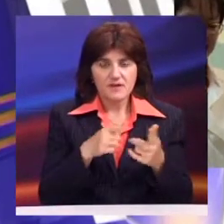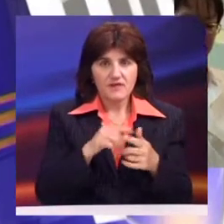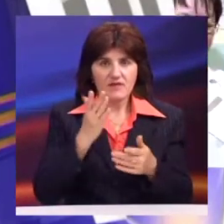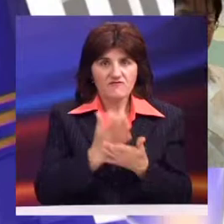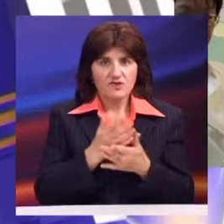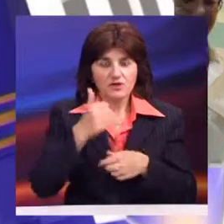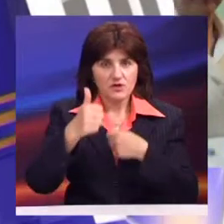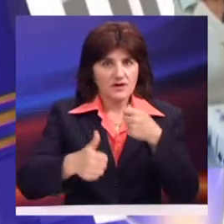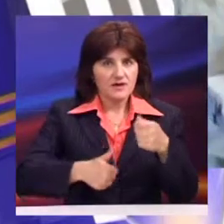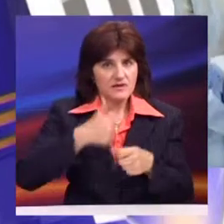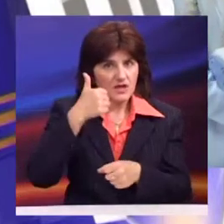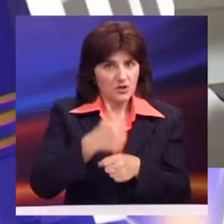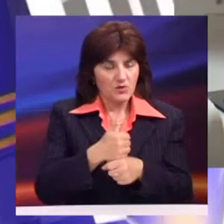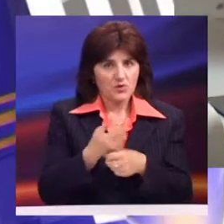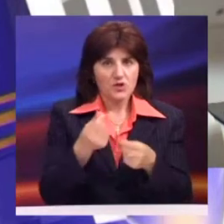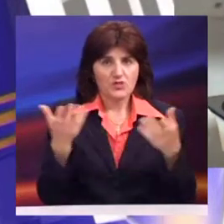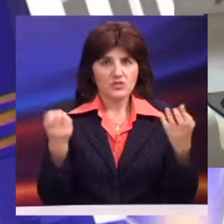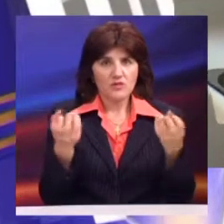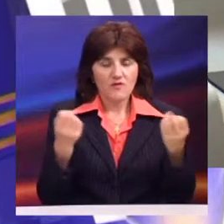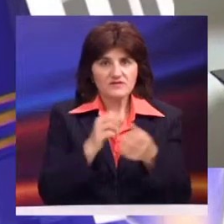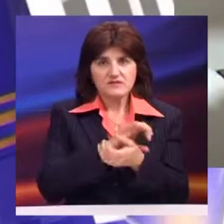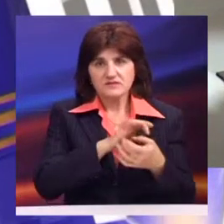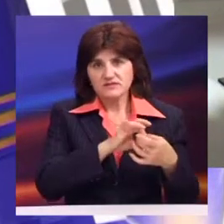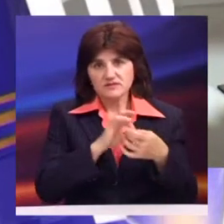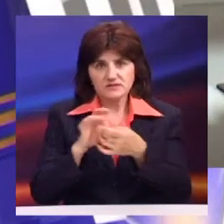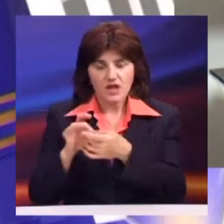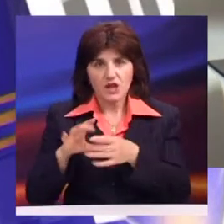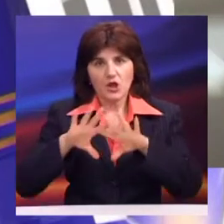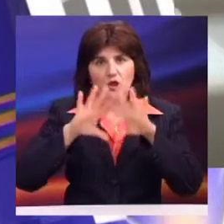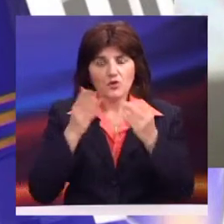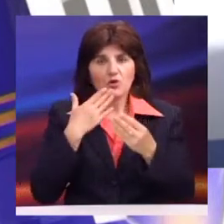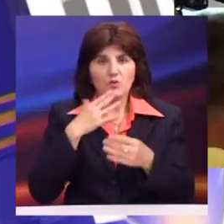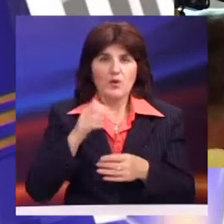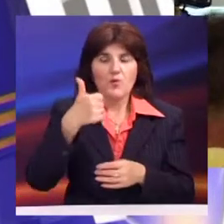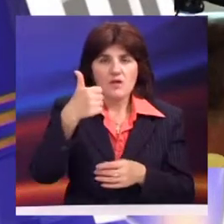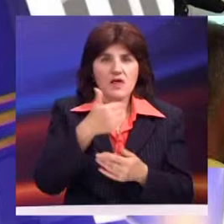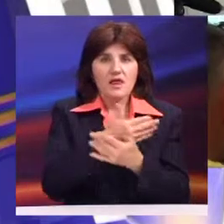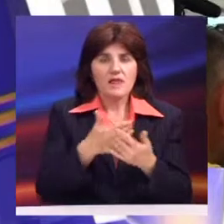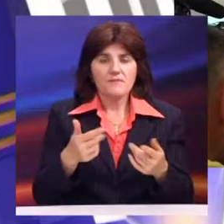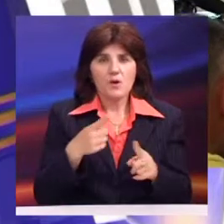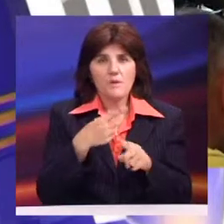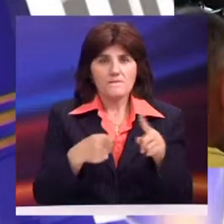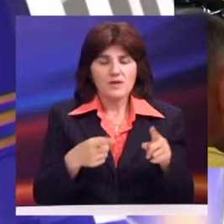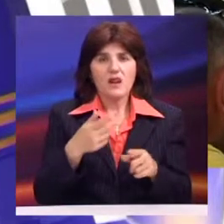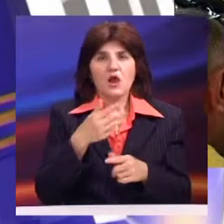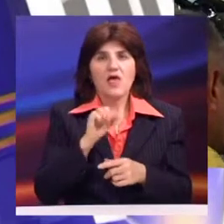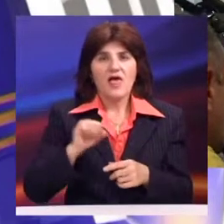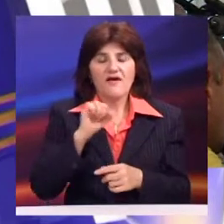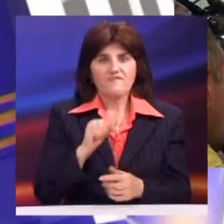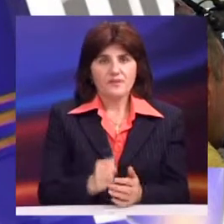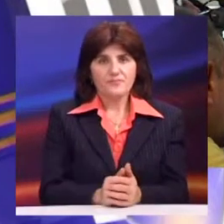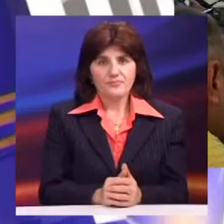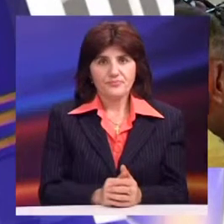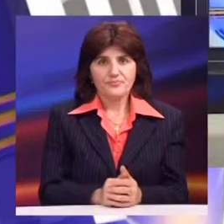prva godišnjica. Tokom ovog perioda u okviru akcije za porodilišta u Srbiji sakupljeno je oko 1,5 miliona evra u opremi.